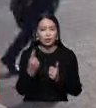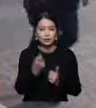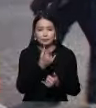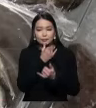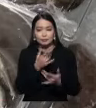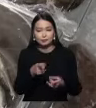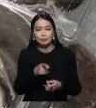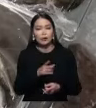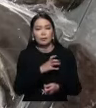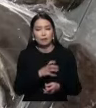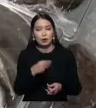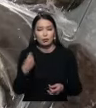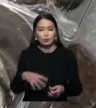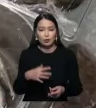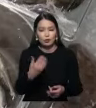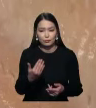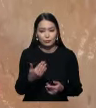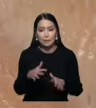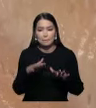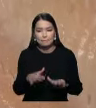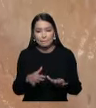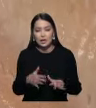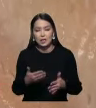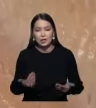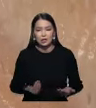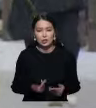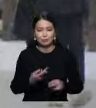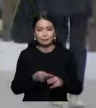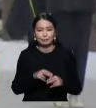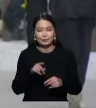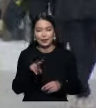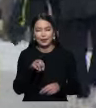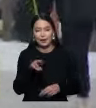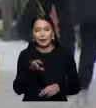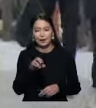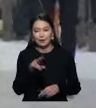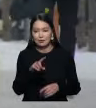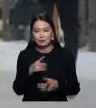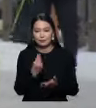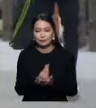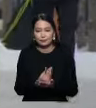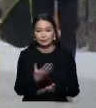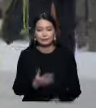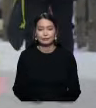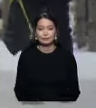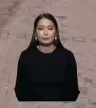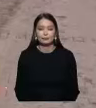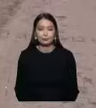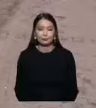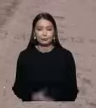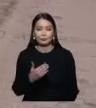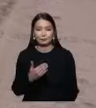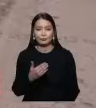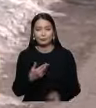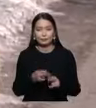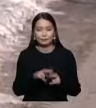продукт богатый омега-3 даже местного производства из-за цены стал деликатесом. Я люблю морские рыбы. Так, я беру 10 килограмм, на 20